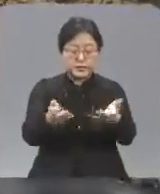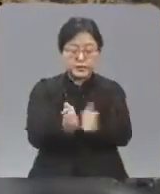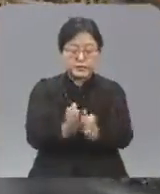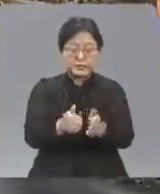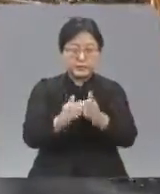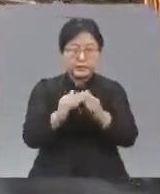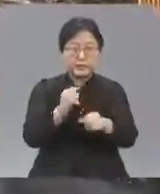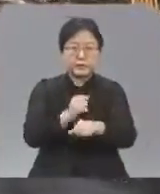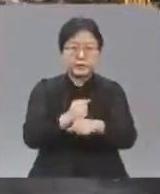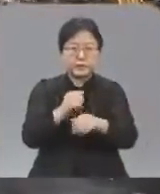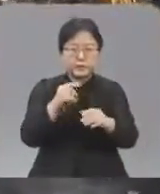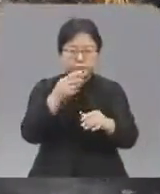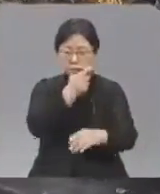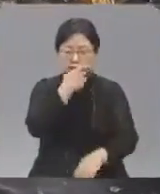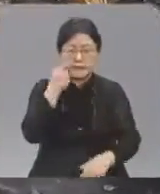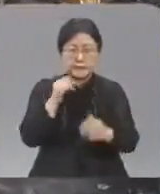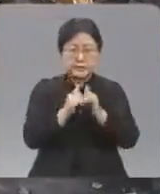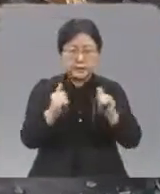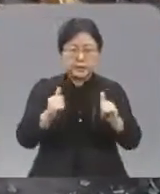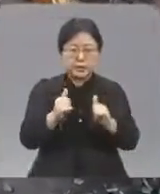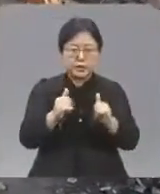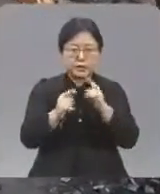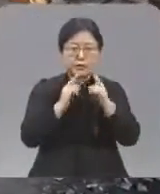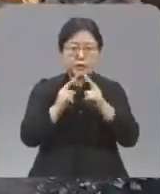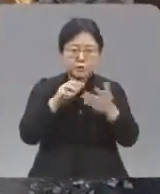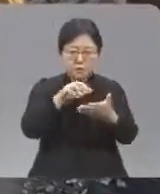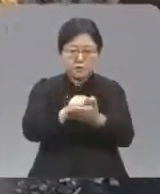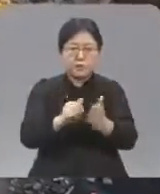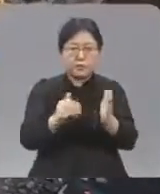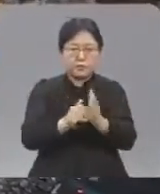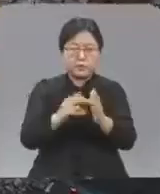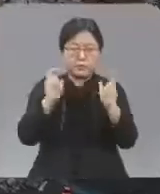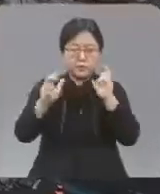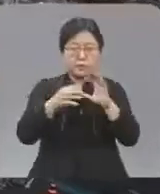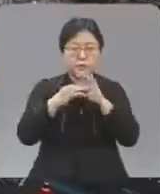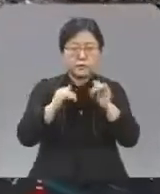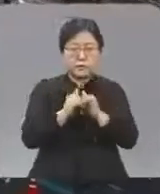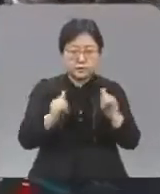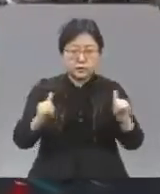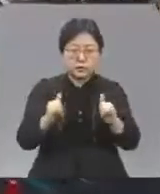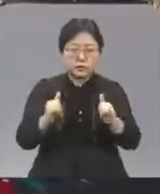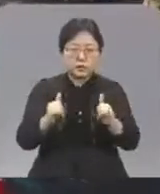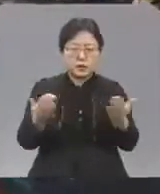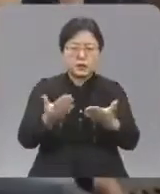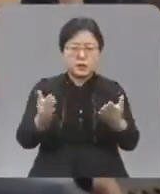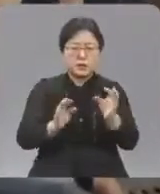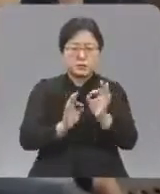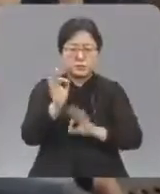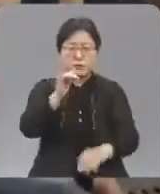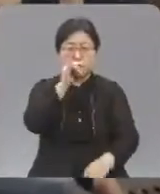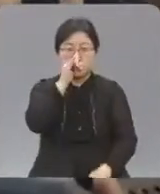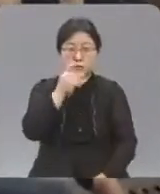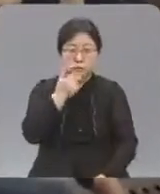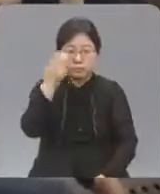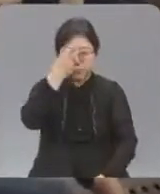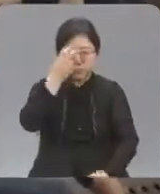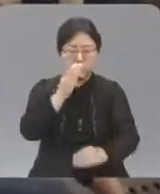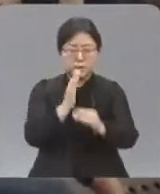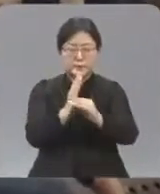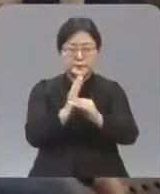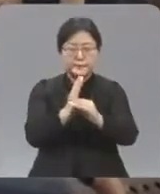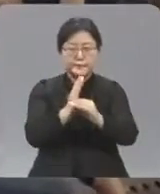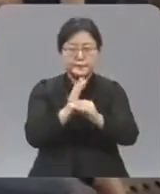꾸렸습니다. 현재까지 목격자들로부터 진술을 확보한 가운데 업체 관계자 등을 대상으로 업무상 과실 여부를 수사하고